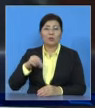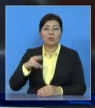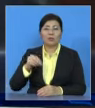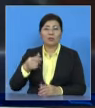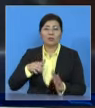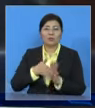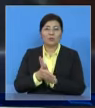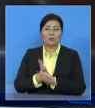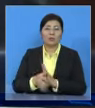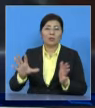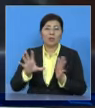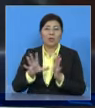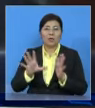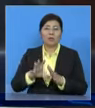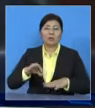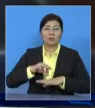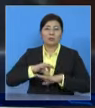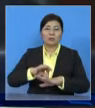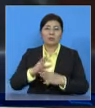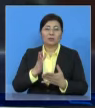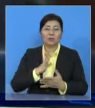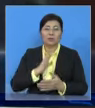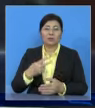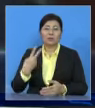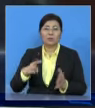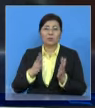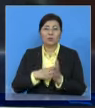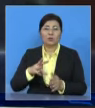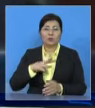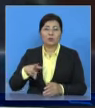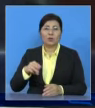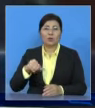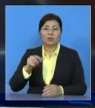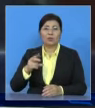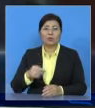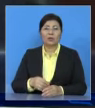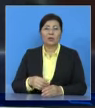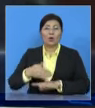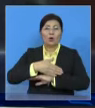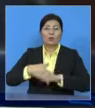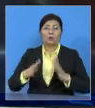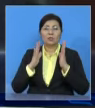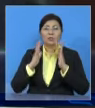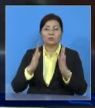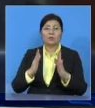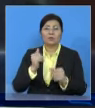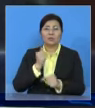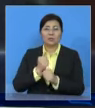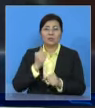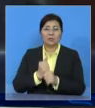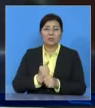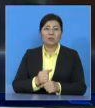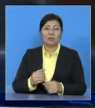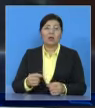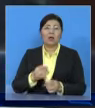Өндірістік аймаққа электр желісін тарттық 29 миллионға. Ыбырай Алтынсарин көшесінің бойында сквер орнаттық. Аудандық